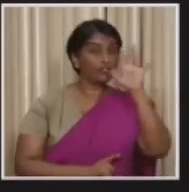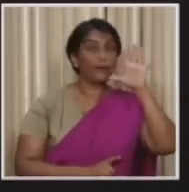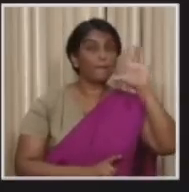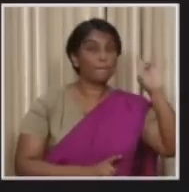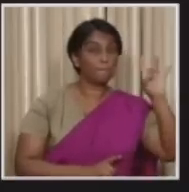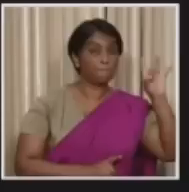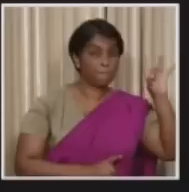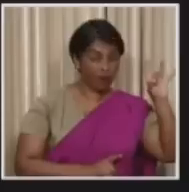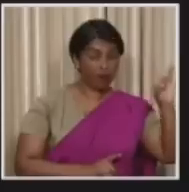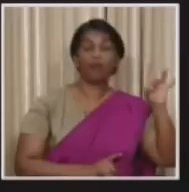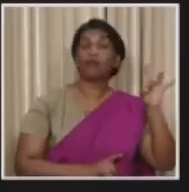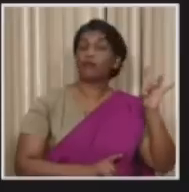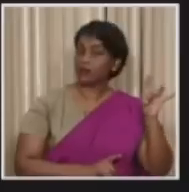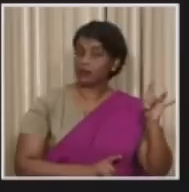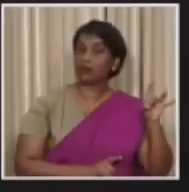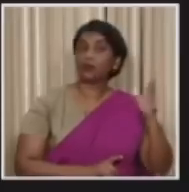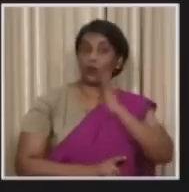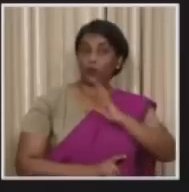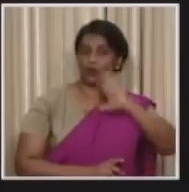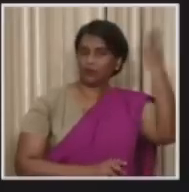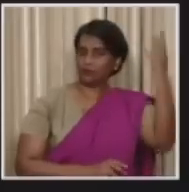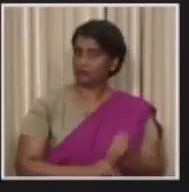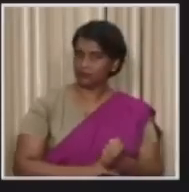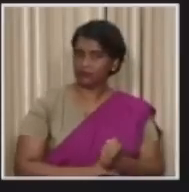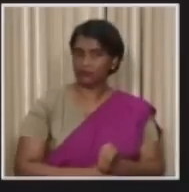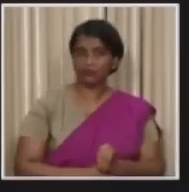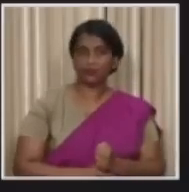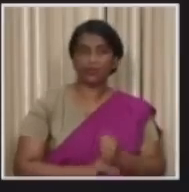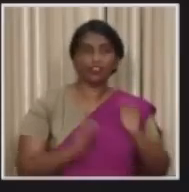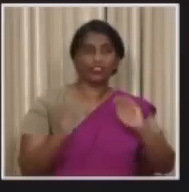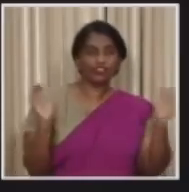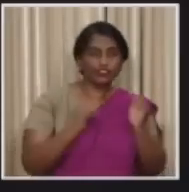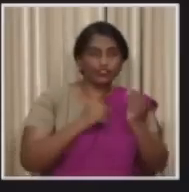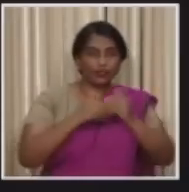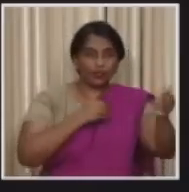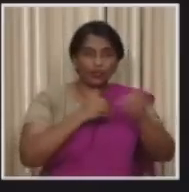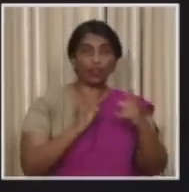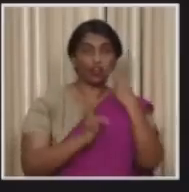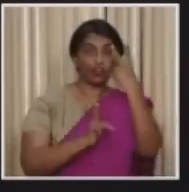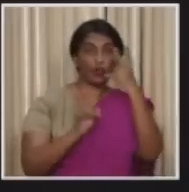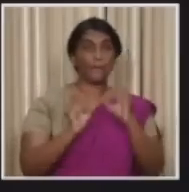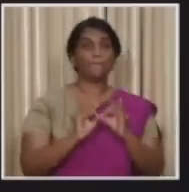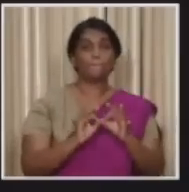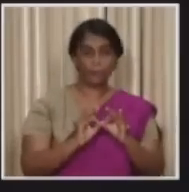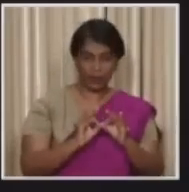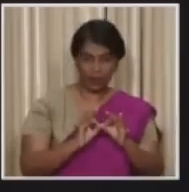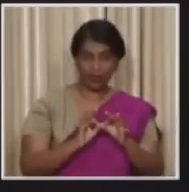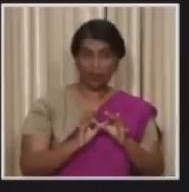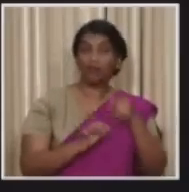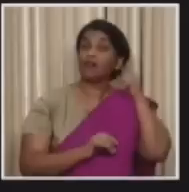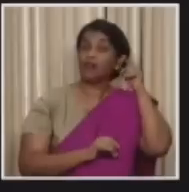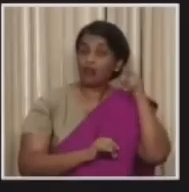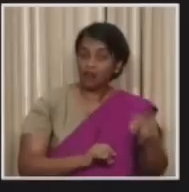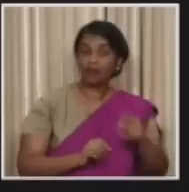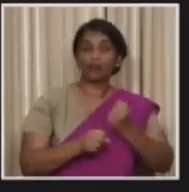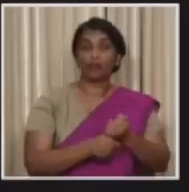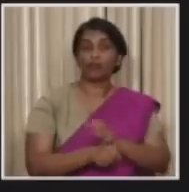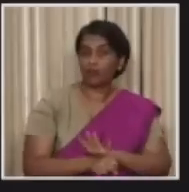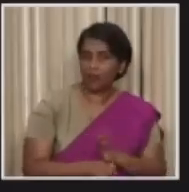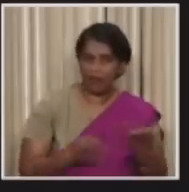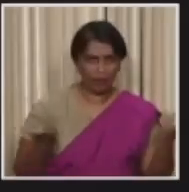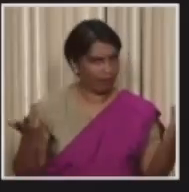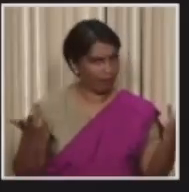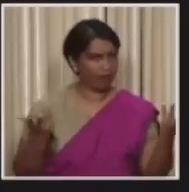12.15ක් මේ පිටරටේ When a short term got the 2 billion, etakota COVID tibunet ne,